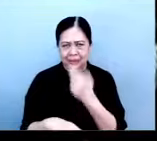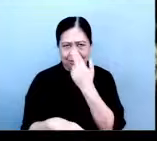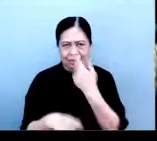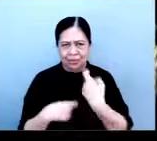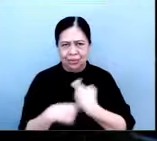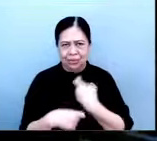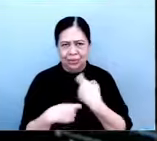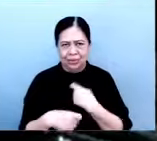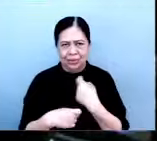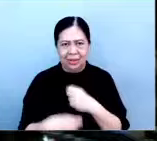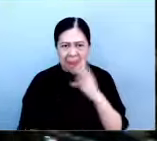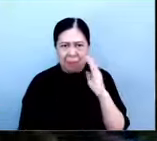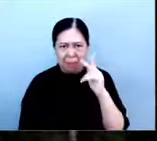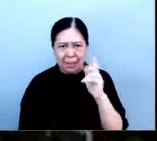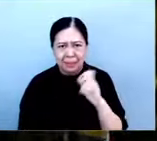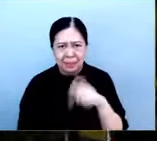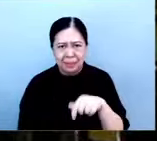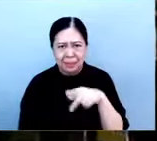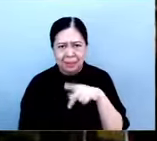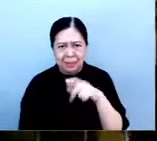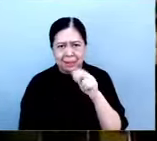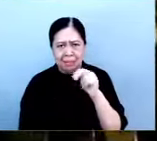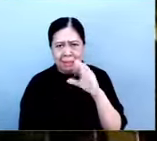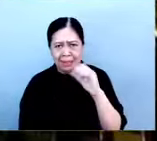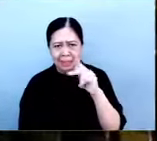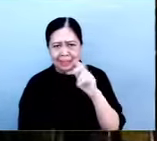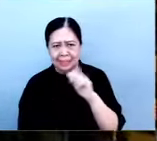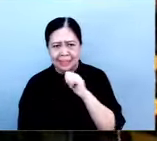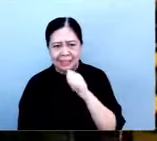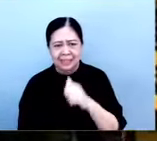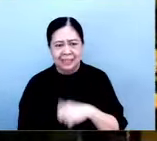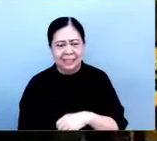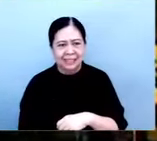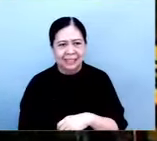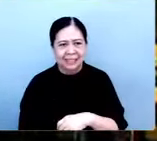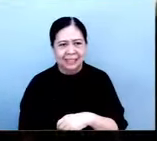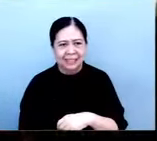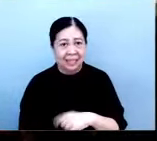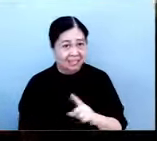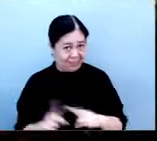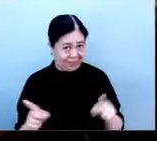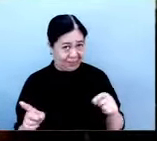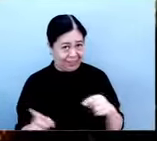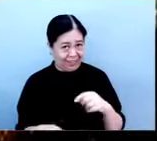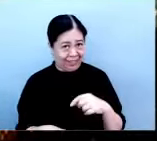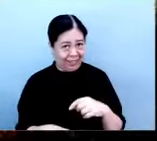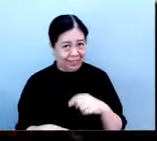binibake? Binibake niyo ba yung pancake? Ay, ko lang nalaman. Di ba wala binibake? Hindi, iniba na pala, no?